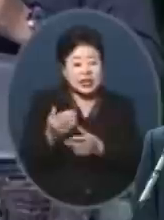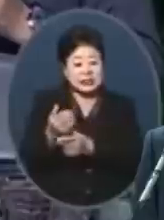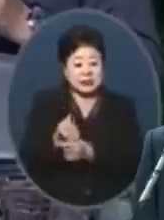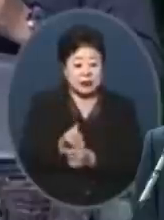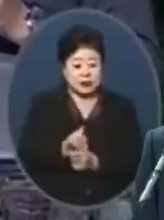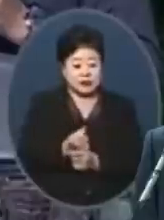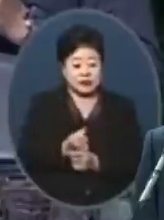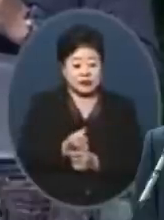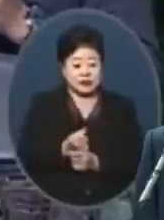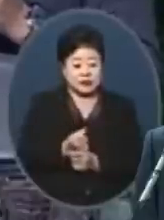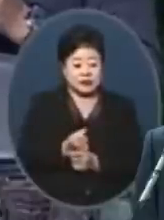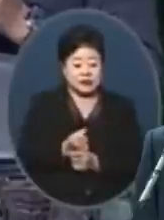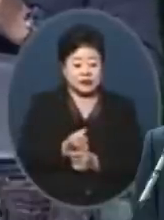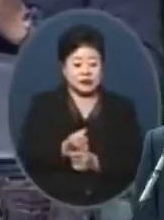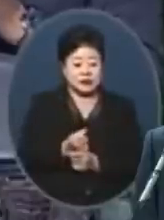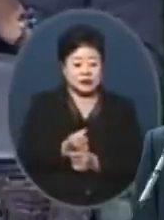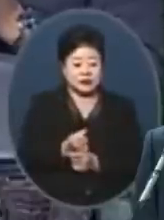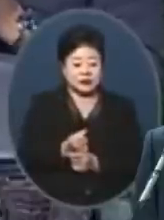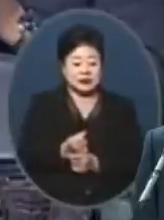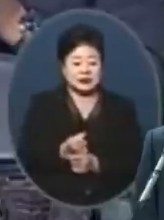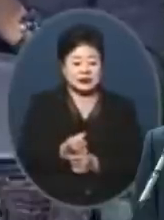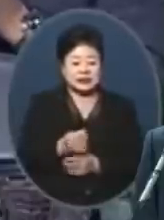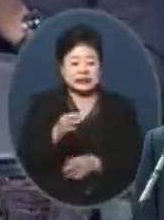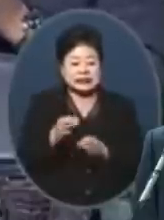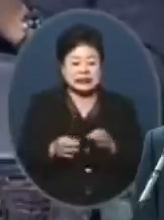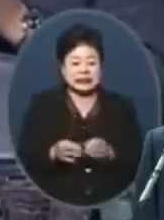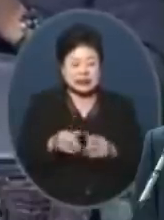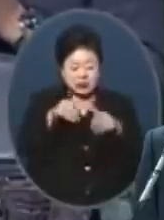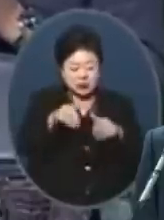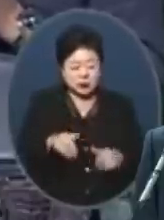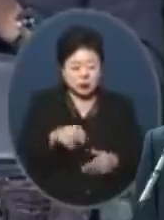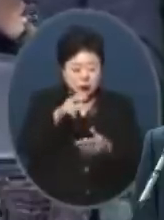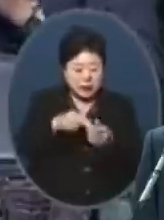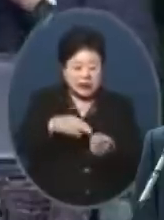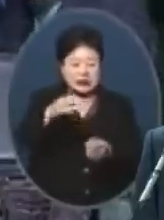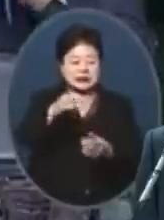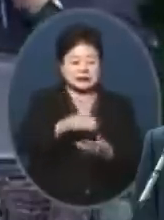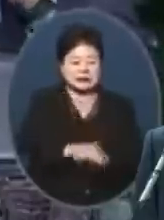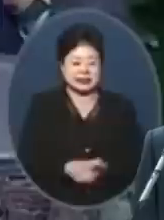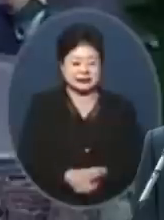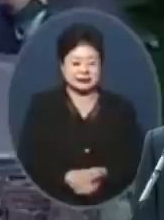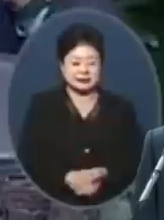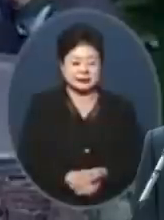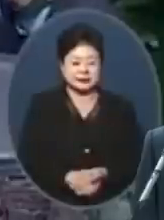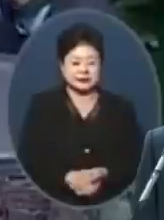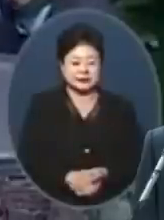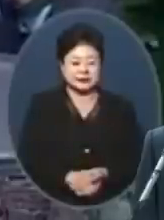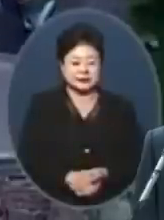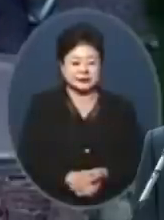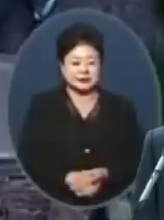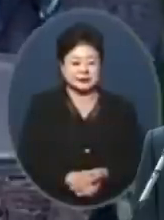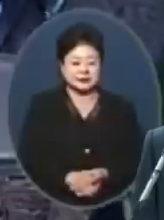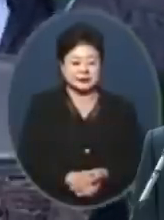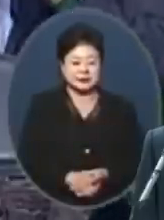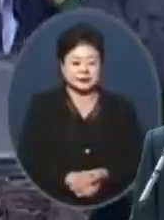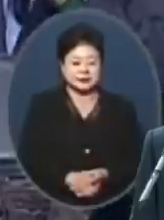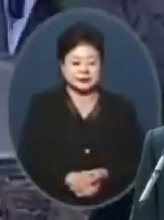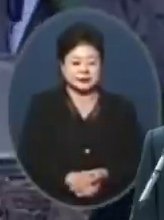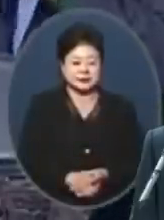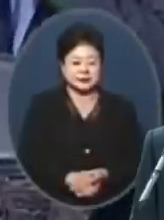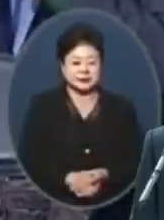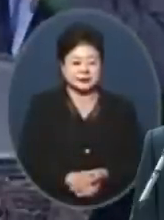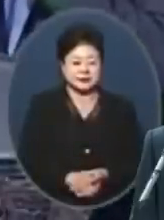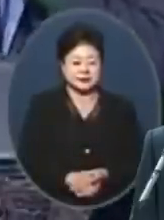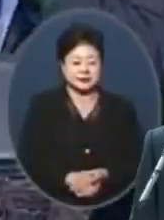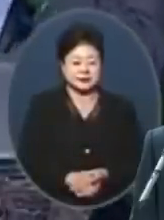잡혀서 대상에게 종으로 팔려갔습니다. So when he was 17 years old, finally he was put in a